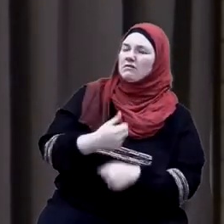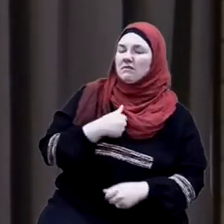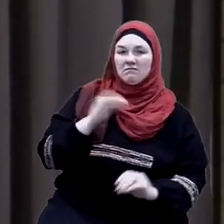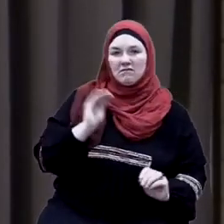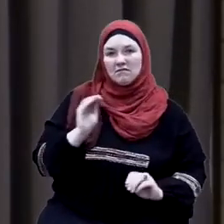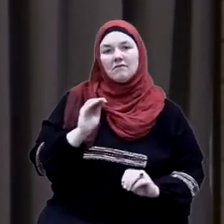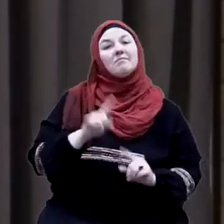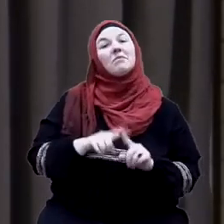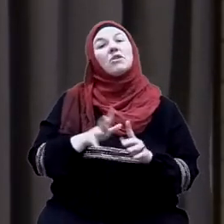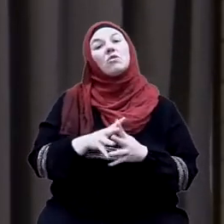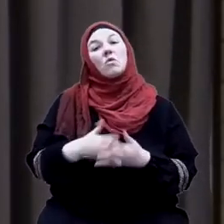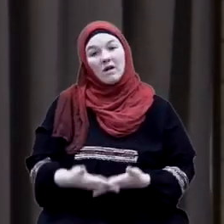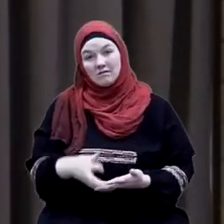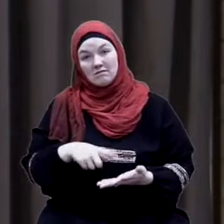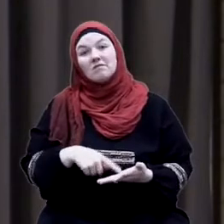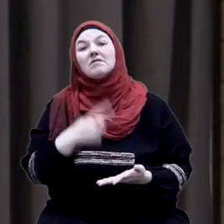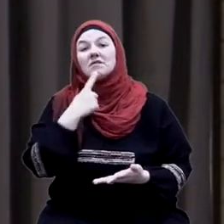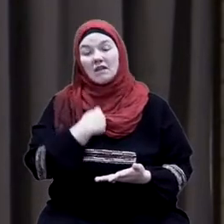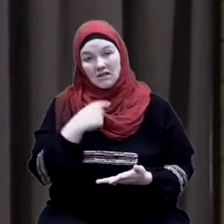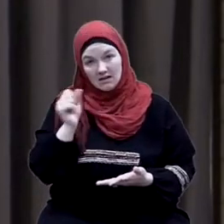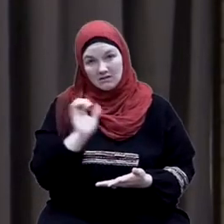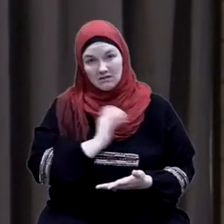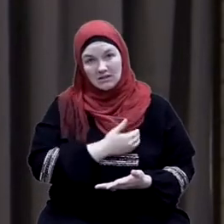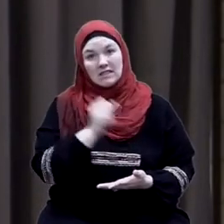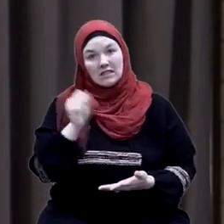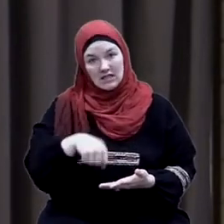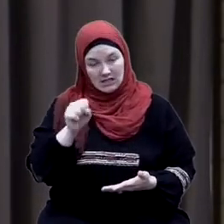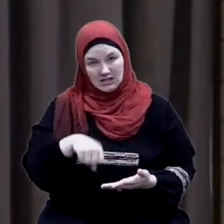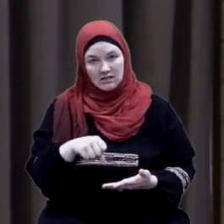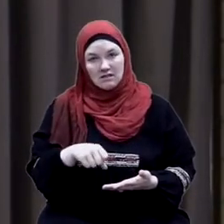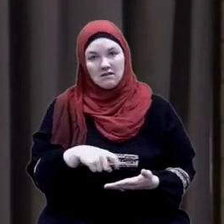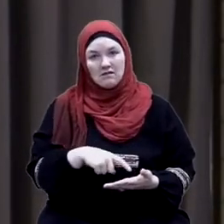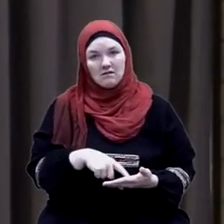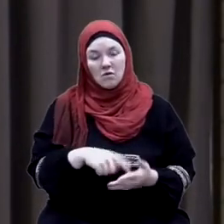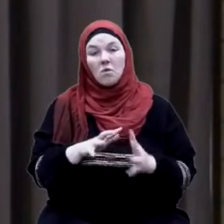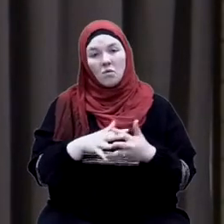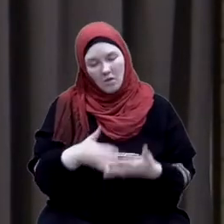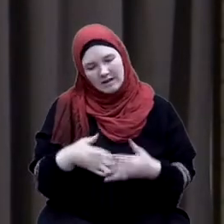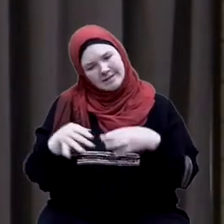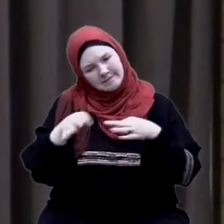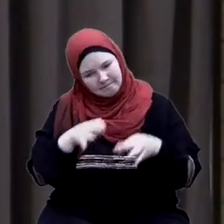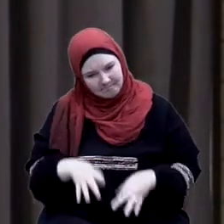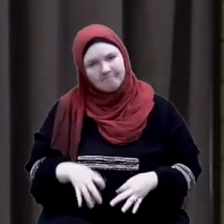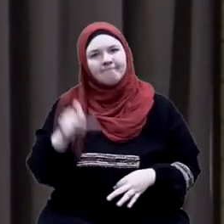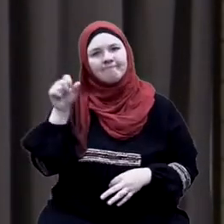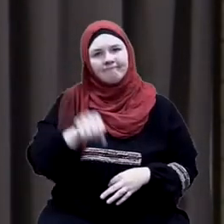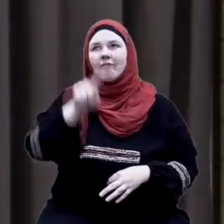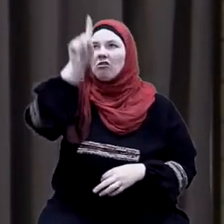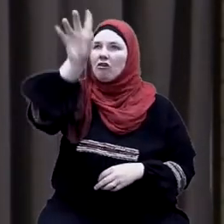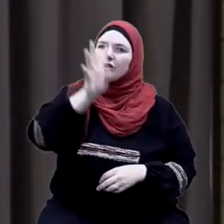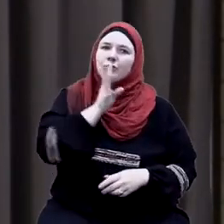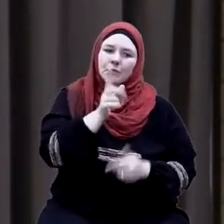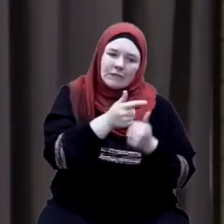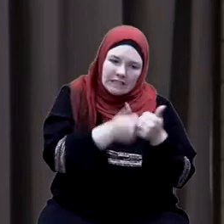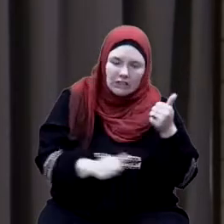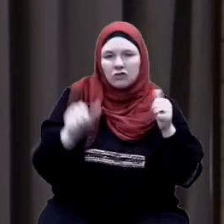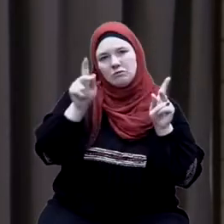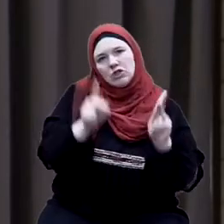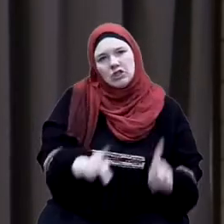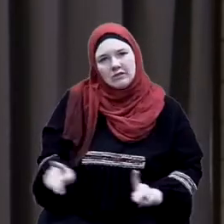us otherwise. The Quran tells us, وَإِذْ أَخَذَ رَبُّكَ مِنْ بَنِي آدَمَ مِنْ ظُهُورِهِمْ